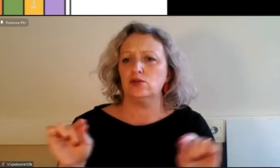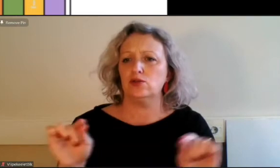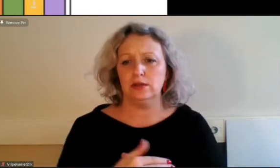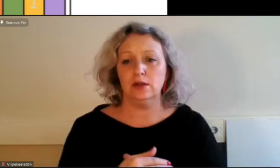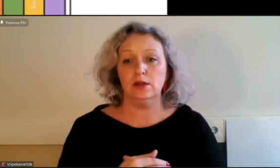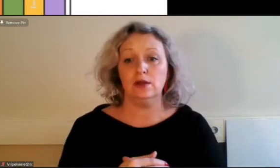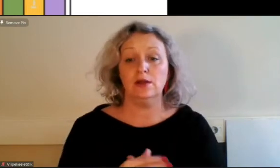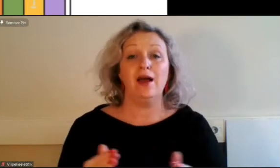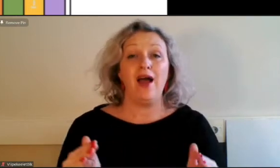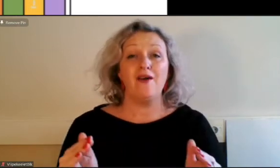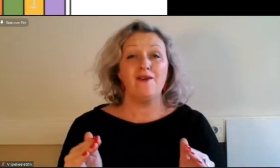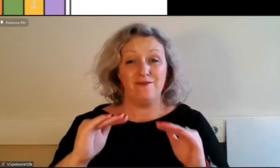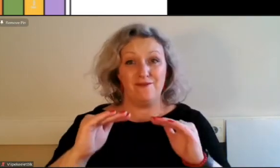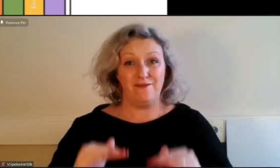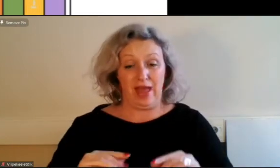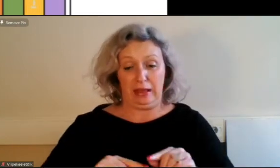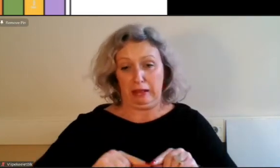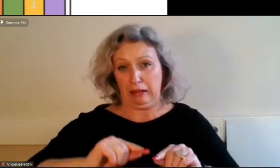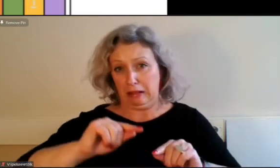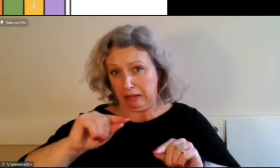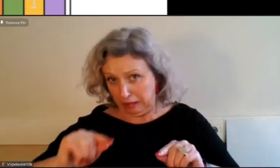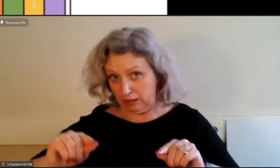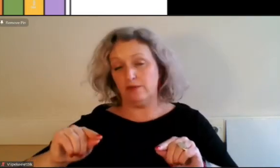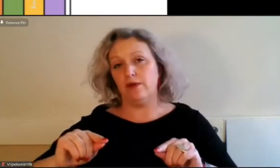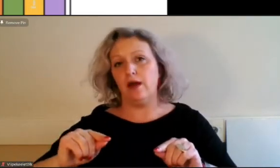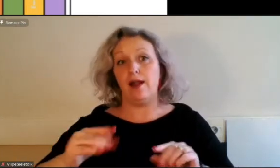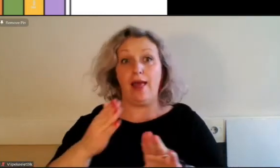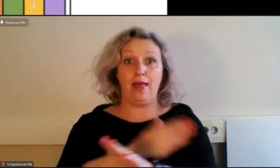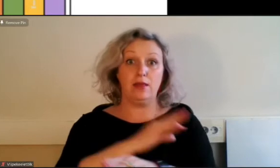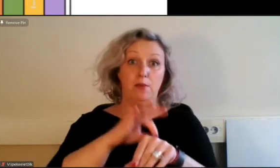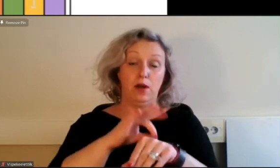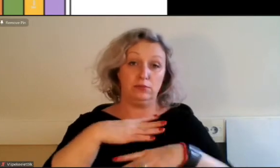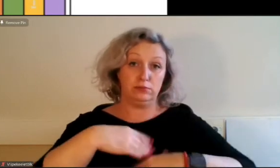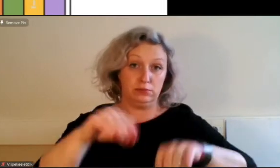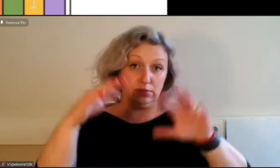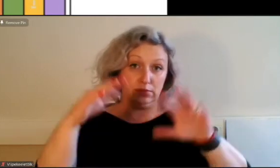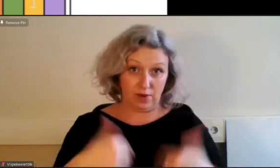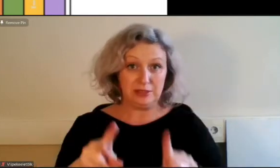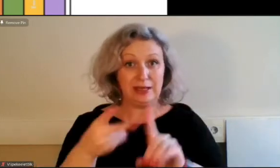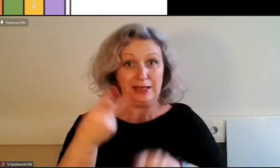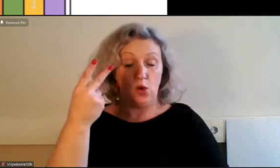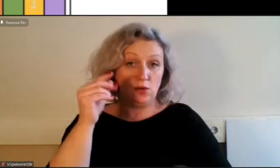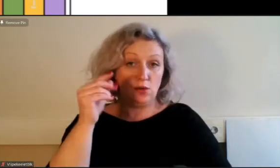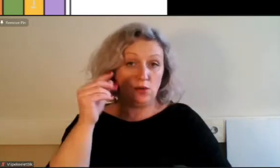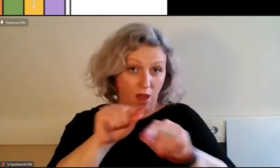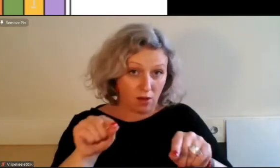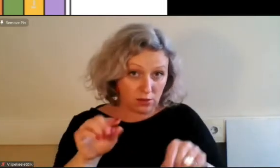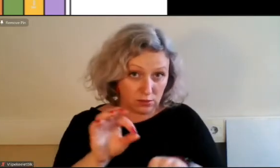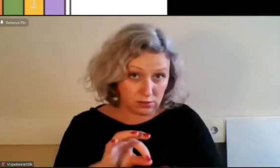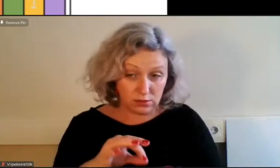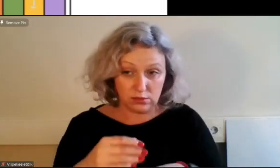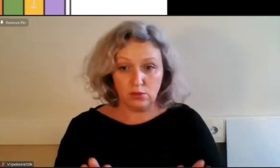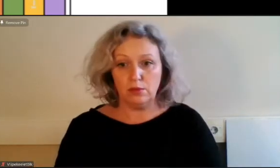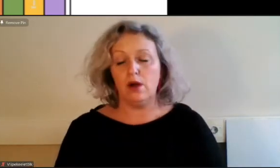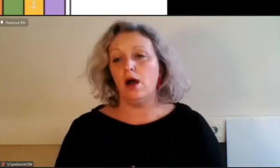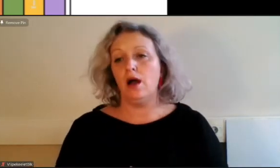päris ilusasti. Ehk siis neid läbimurdenakkusi järjest rohkem me näeme, aga haiglaravi